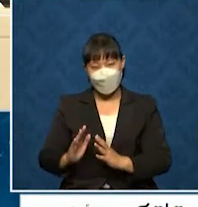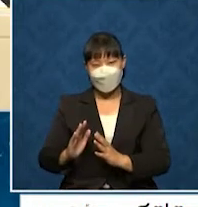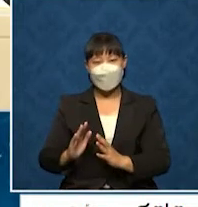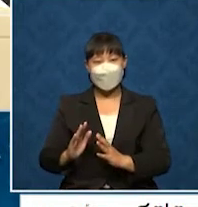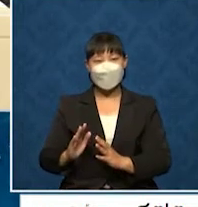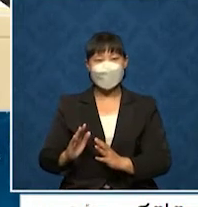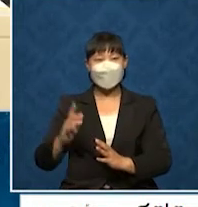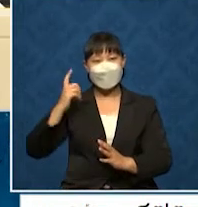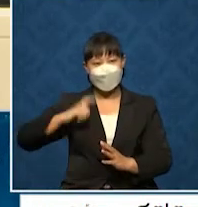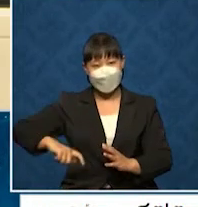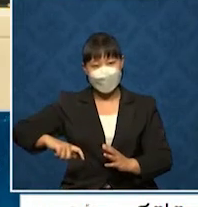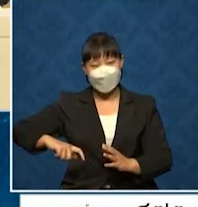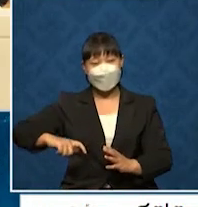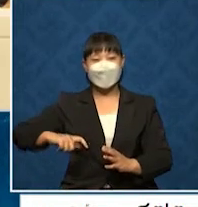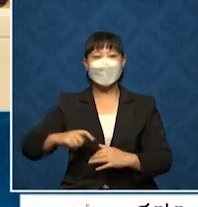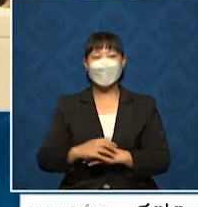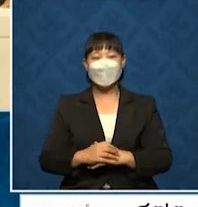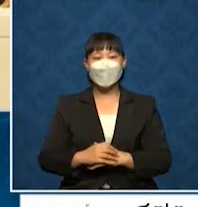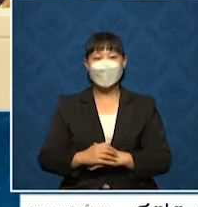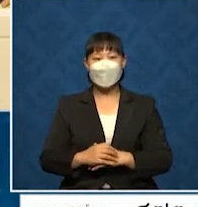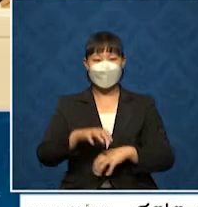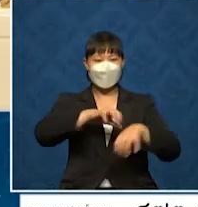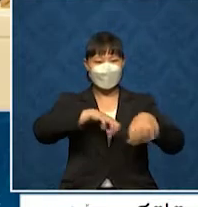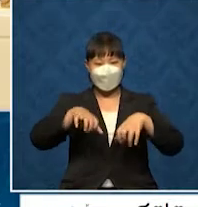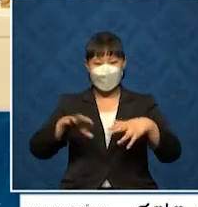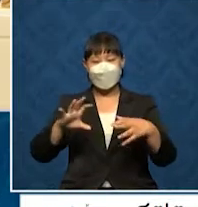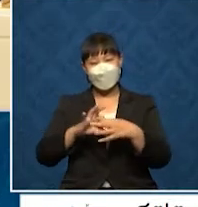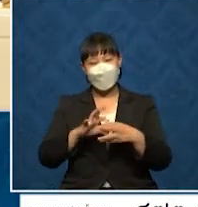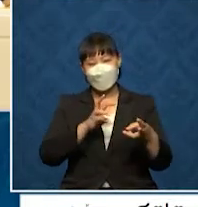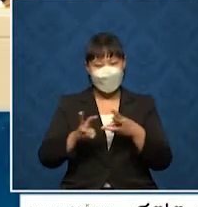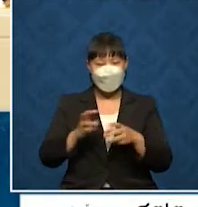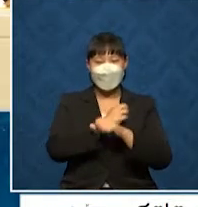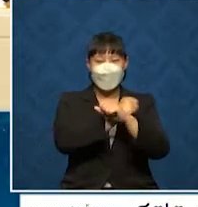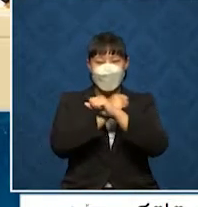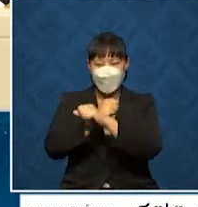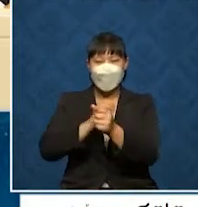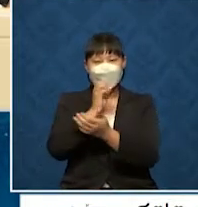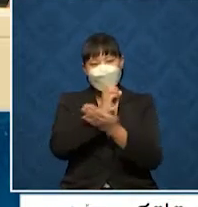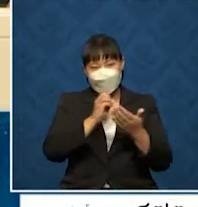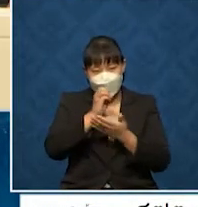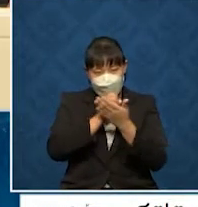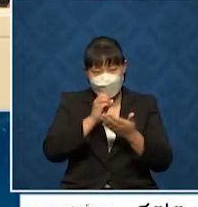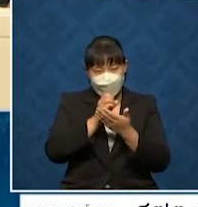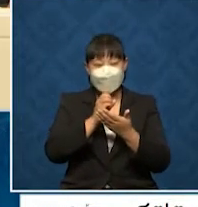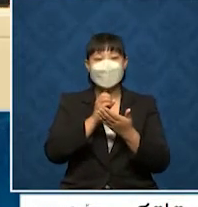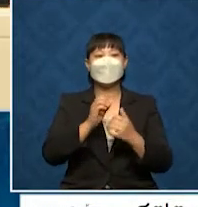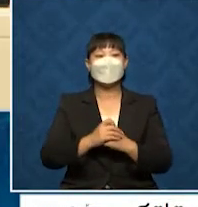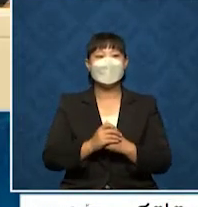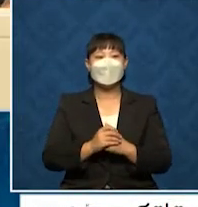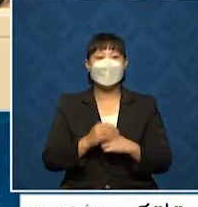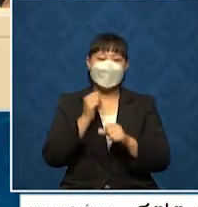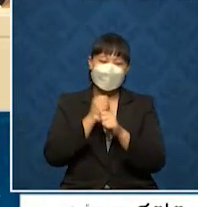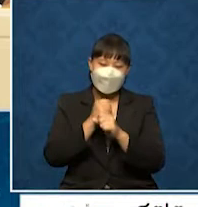ราจะบริหารงานด้านยาเสพติดที่จะต้องดำเนินการ ให้สำฤทธิ์ผ